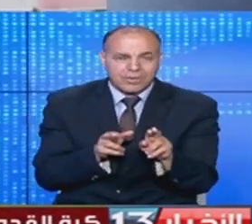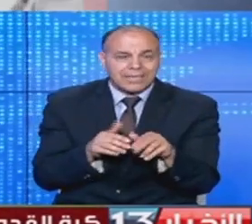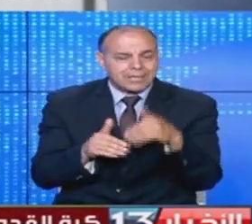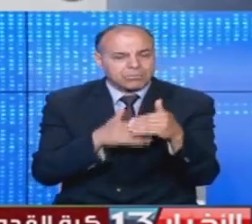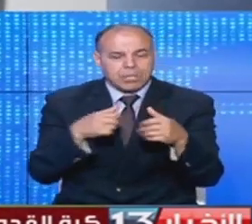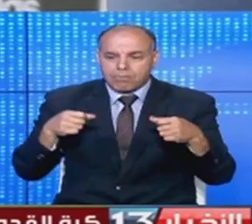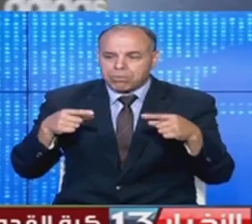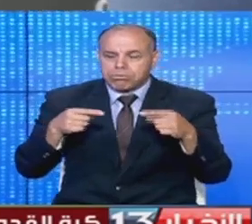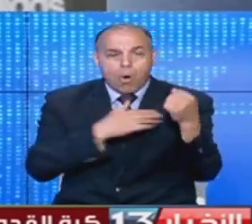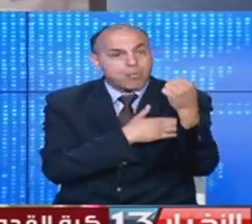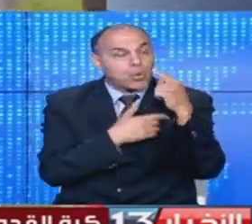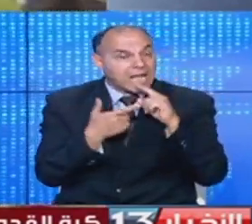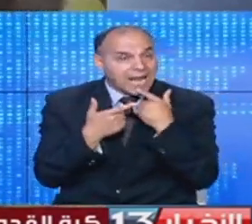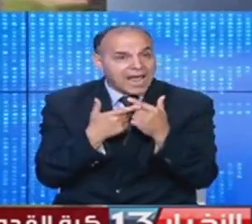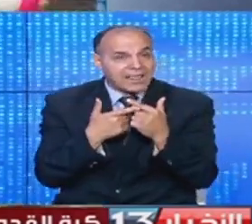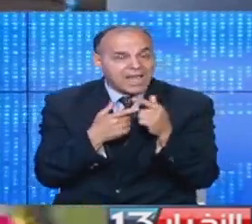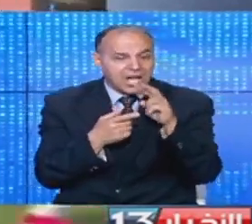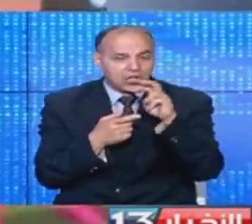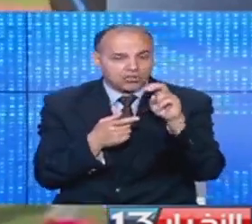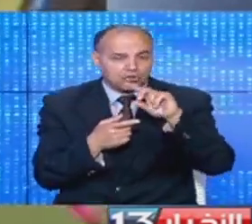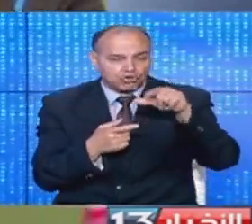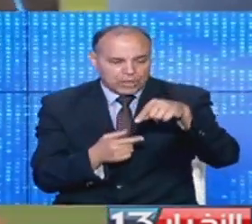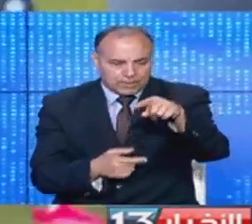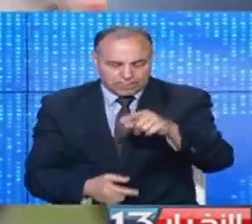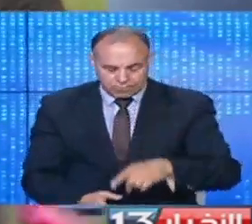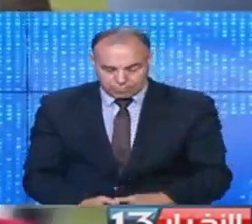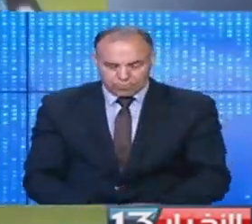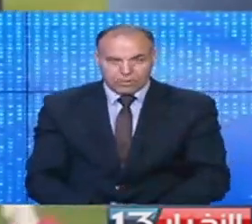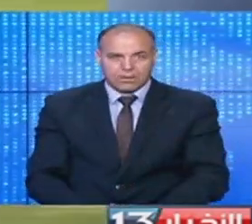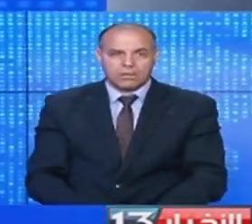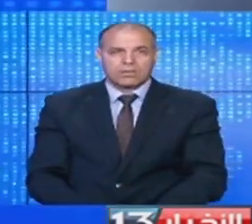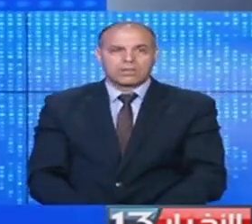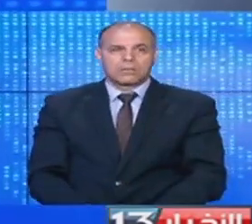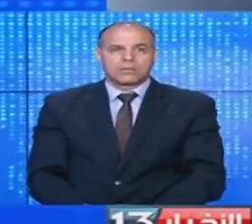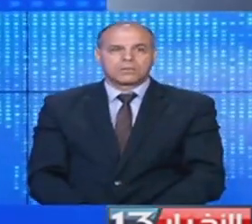استئناف مبارياته البطولة في 20 من الشهر الجاري.